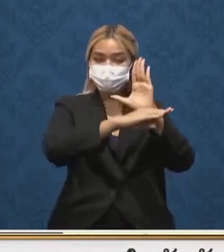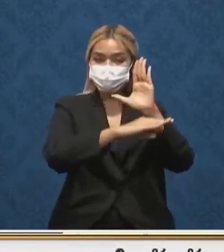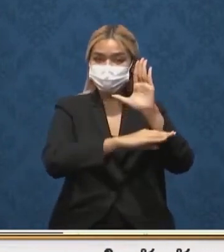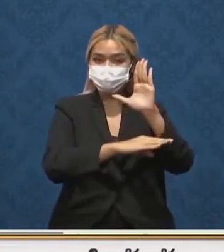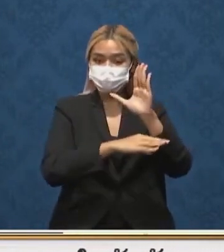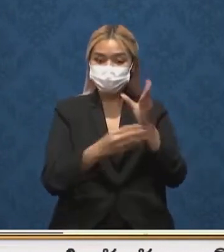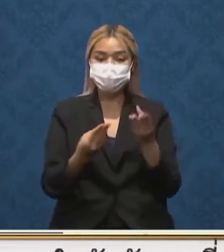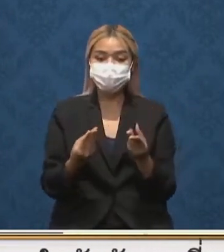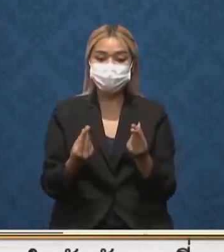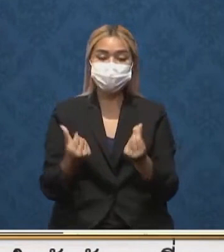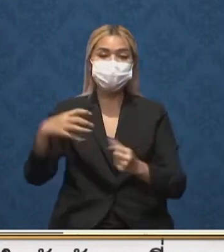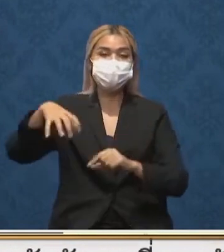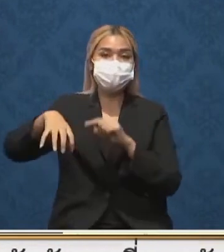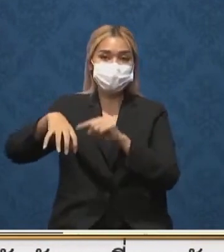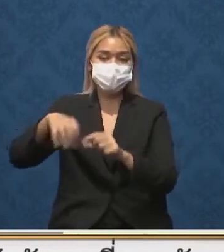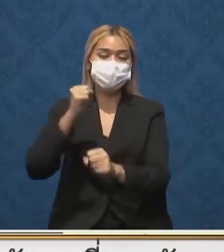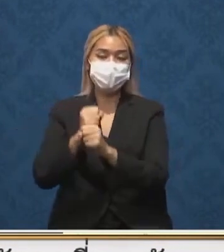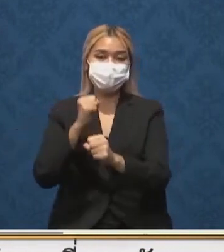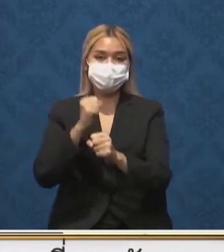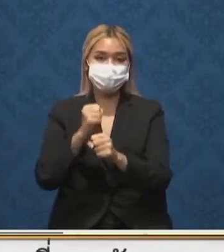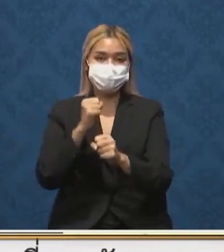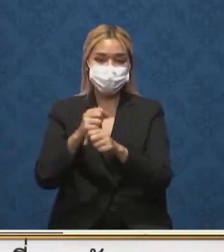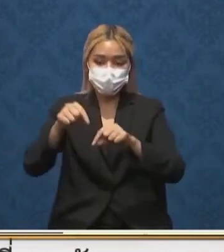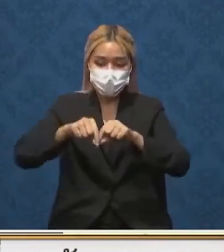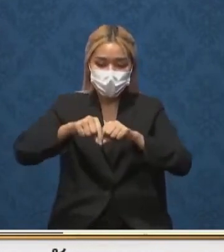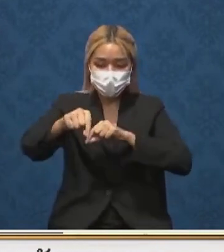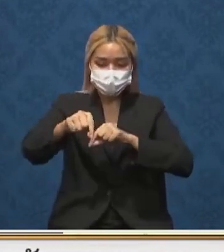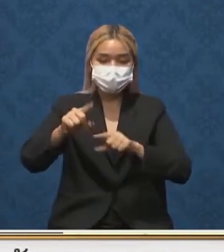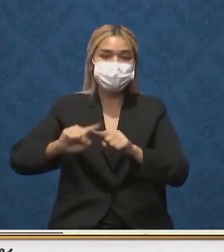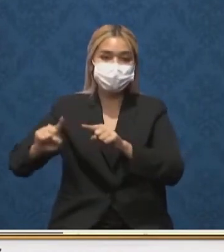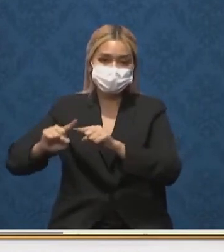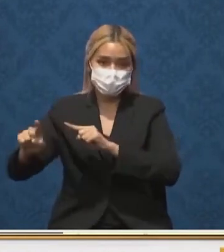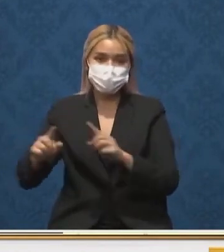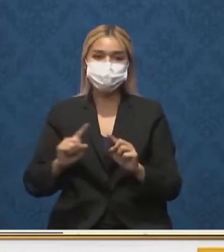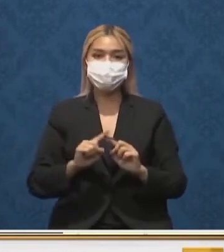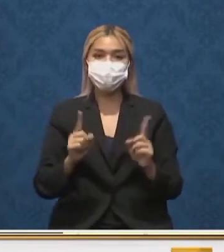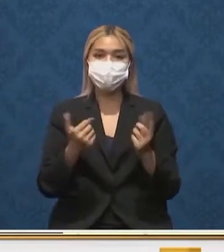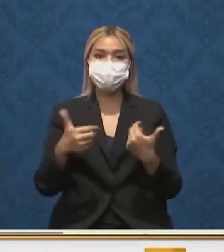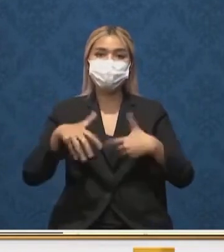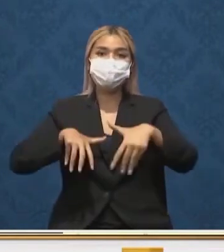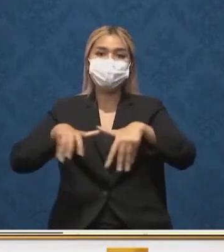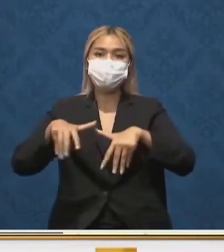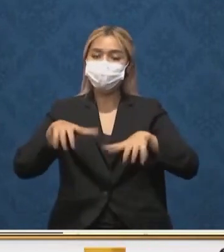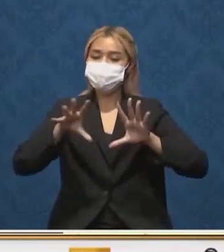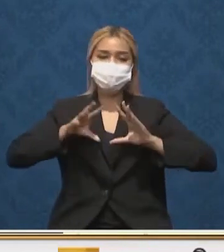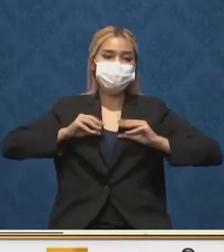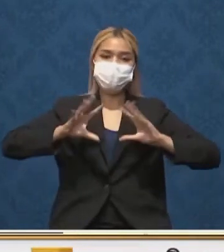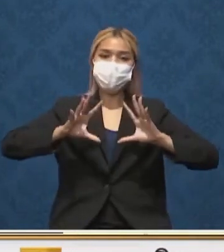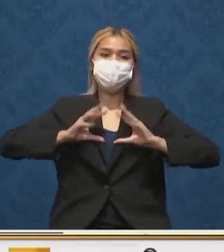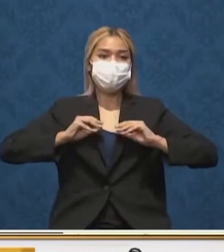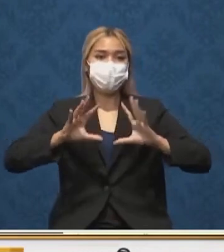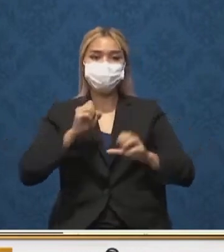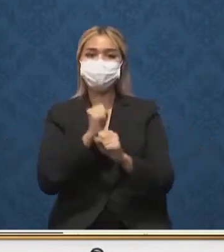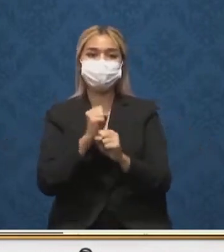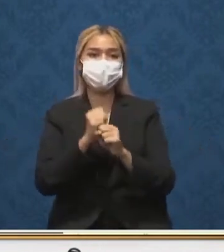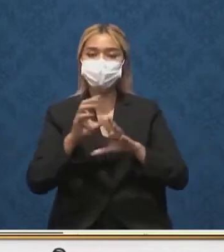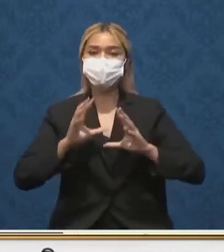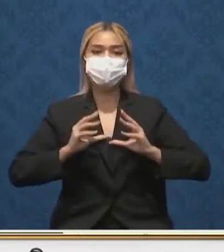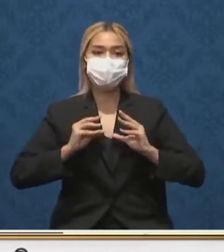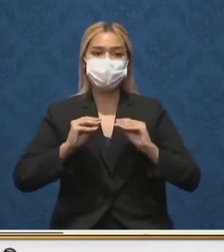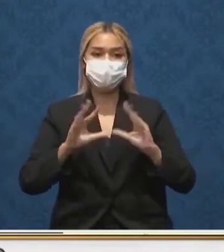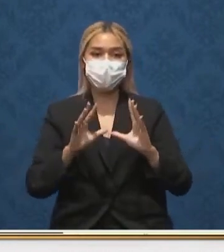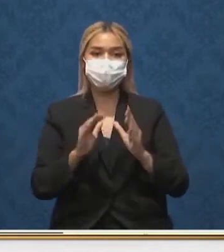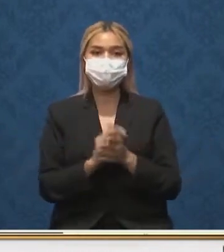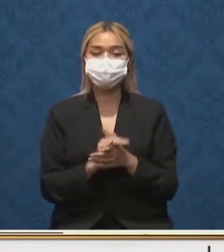วัดนะครับแต่ชาวบ้านที่มีข้อพิพาทกันอยู่นั้นก็ไม่ยอมให้ไปดำเนินการขณะนี้ก็มีการ